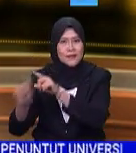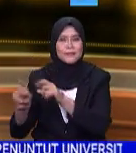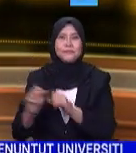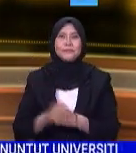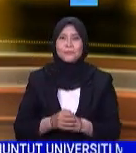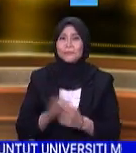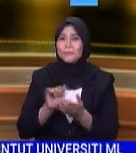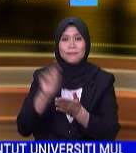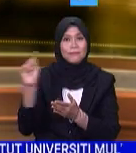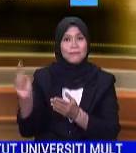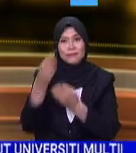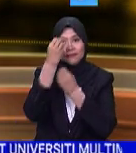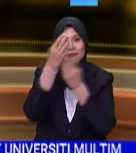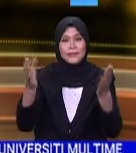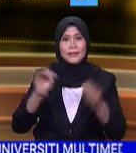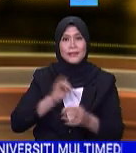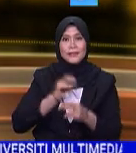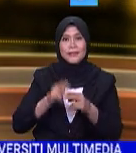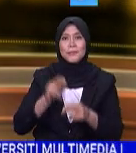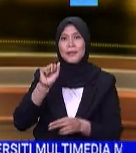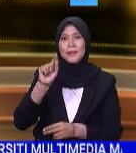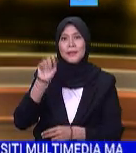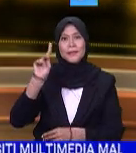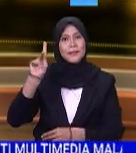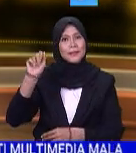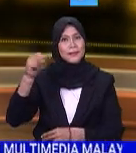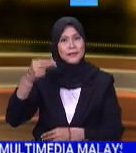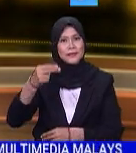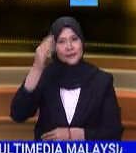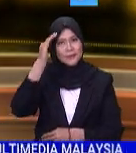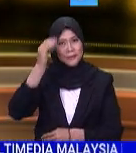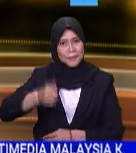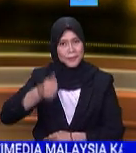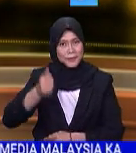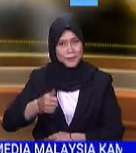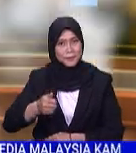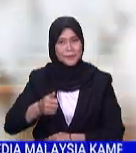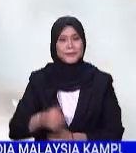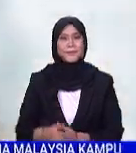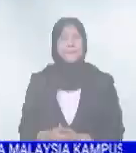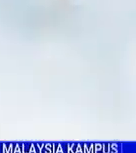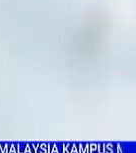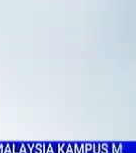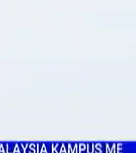dahulu dari Jabatan Meteorologi Malaysia, saya Atikah Marzia. Assalamualaikum dan salam sejahtera.